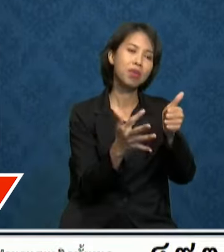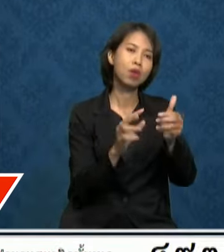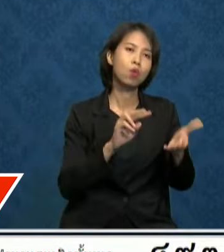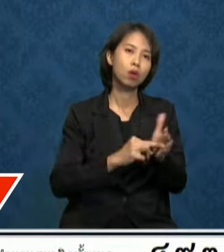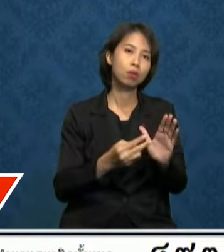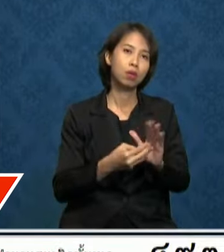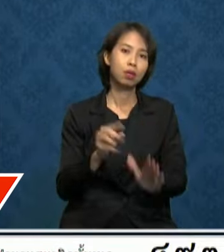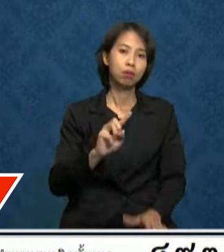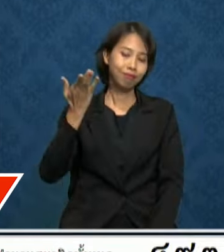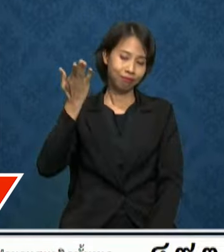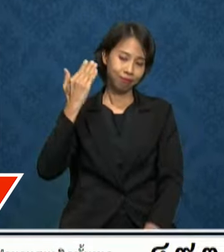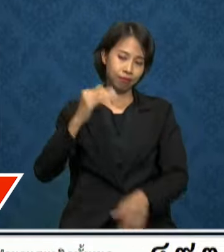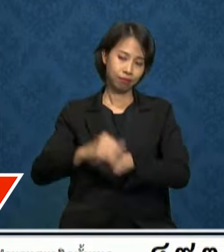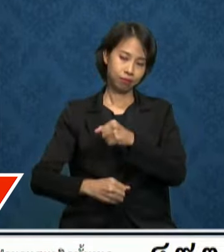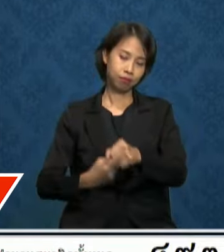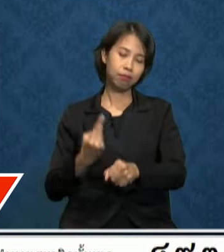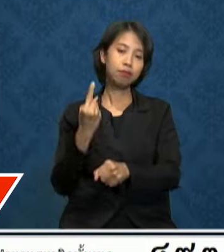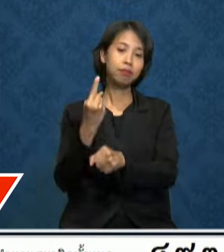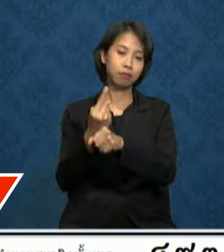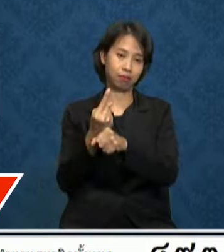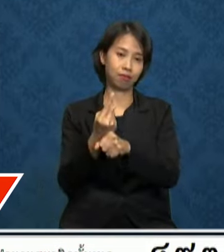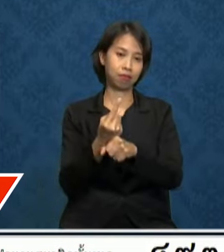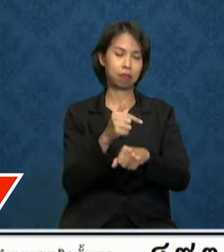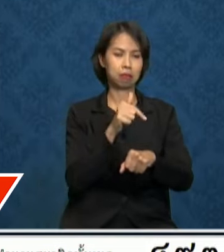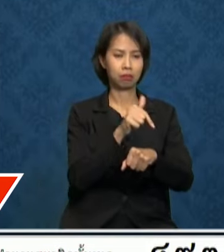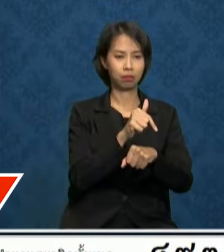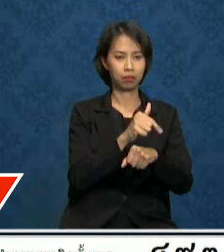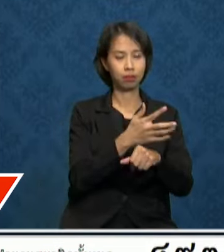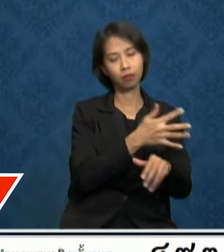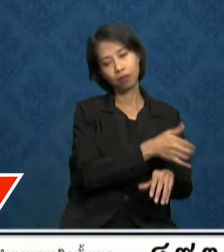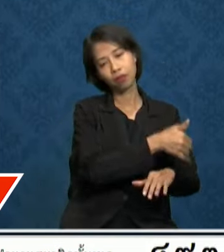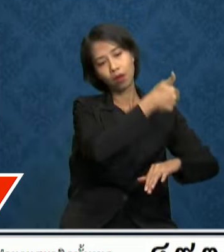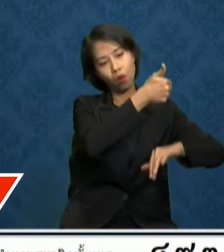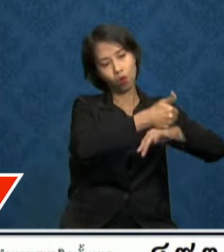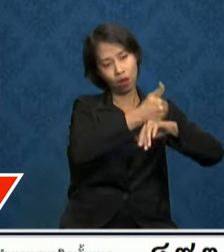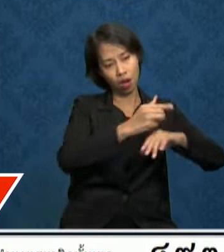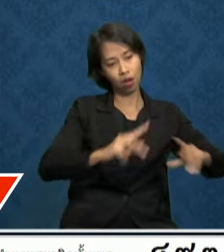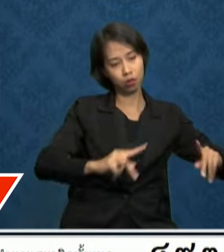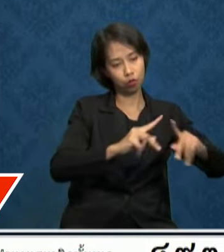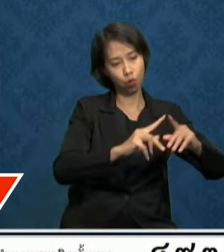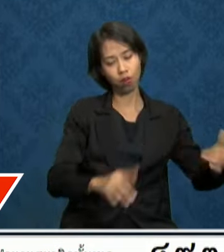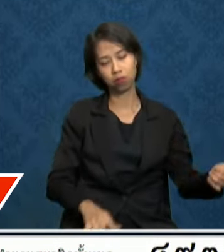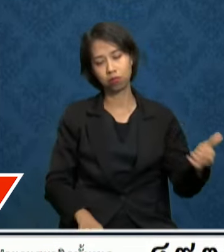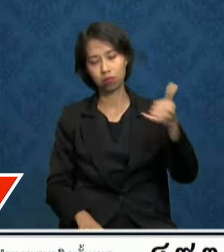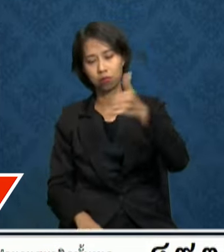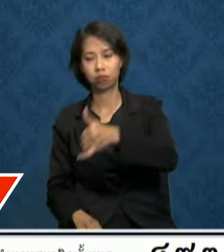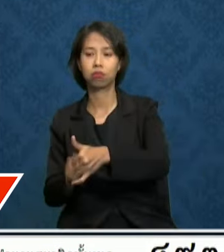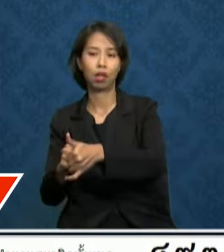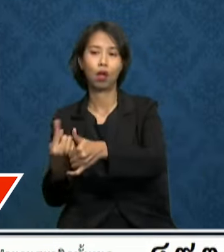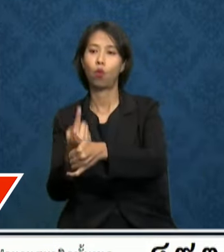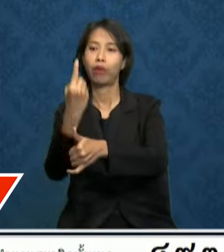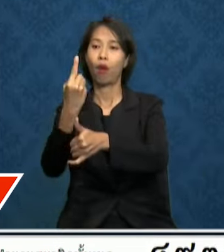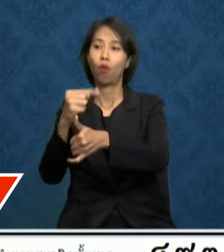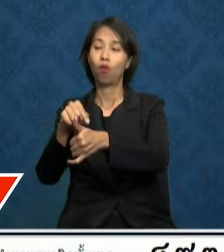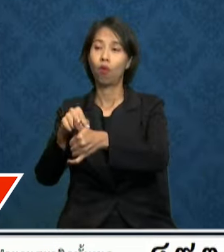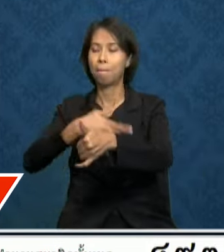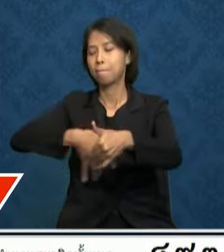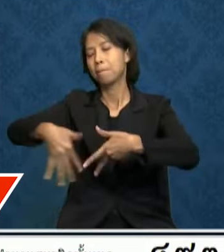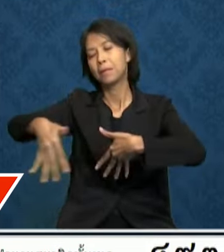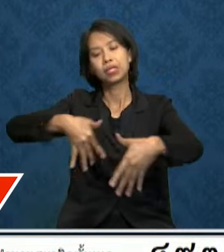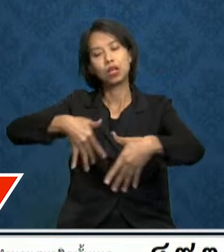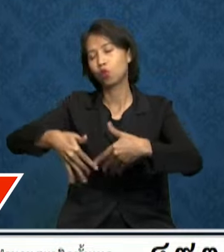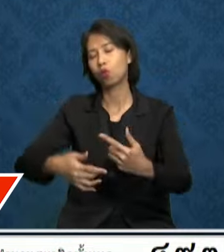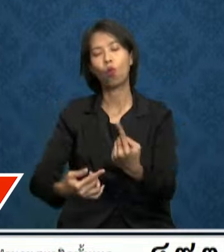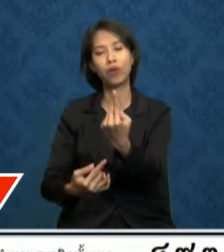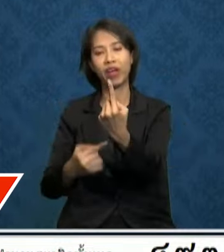ที่ผ่านมาตลอด1ปีเนี่ยเราส่งท่านสุทินไปนั่งจ่องอยู่คนเดียวกับนายพลอีก19คนและคิดว่าเขาจะทําอะไรได้กลาโหมมันถึงได้โกลาห